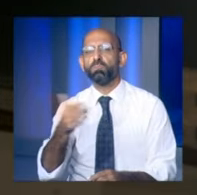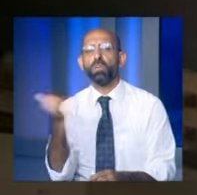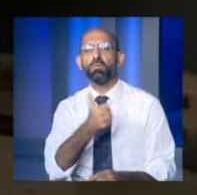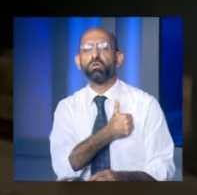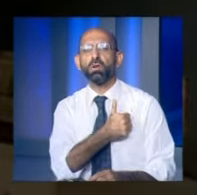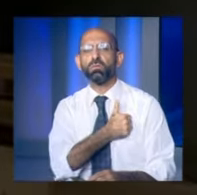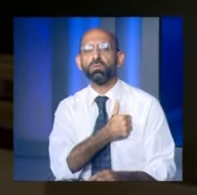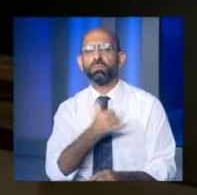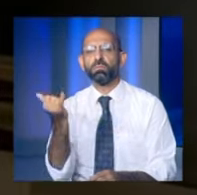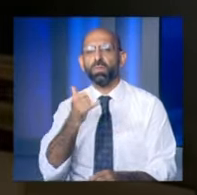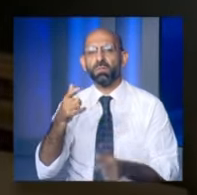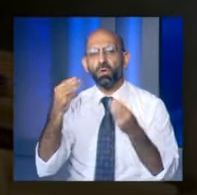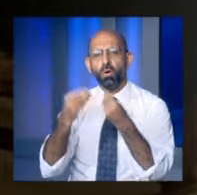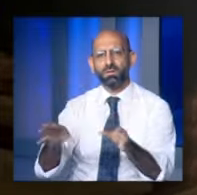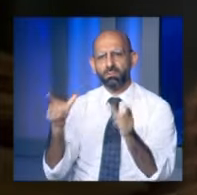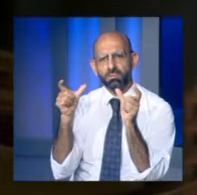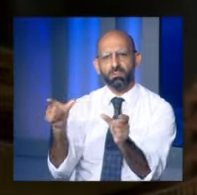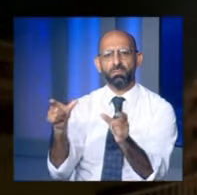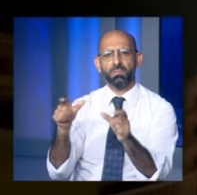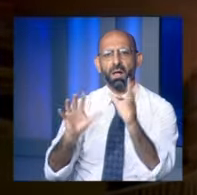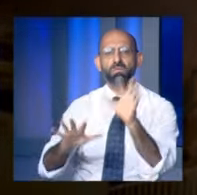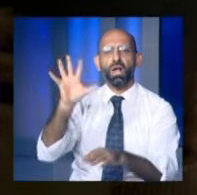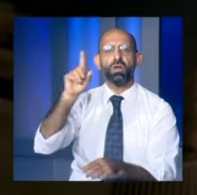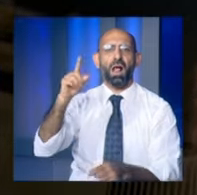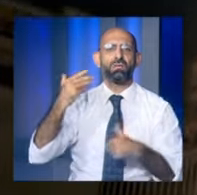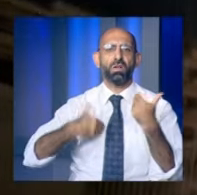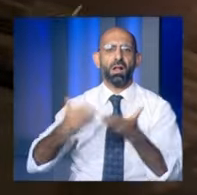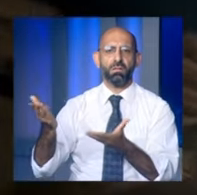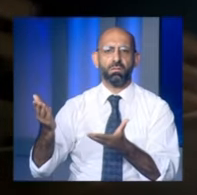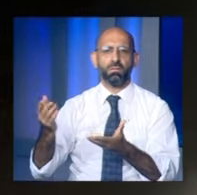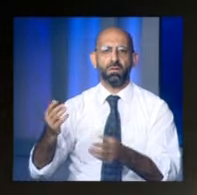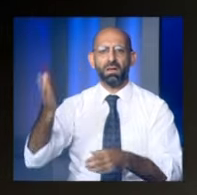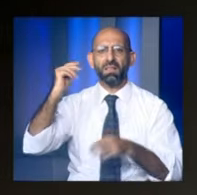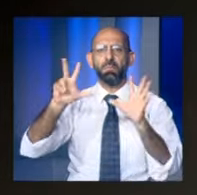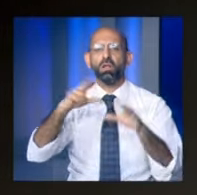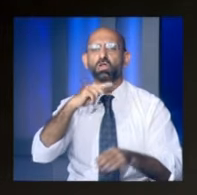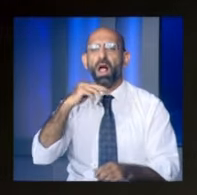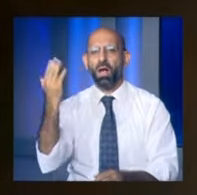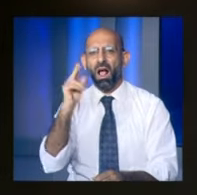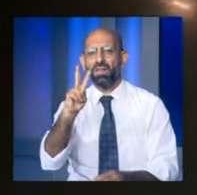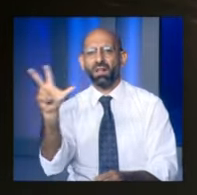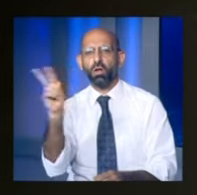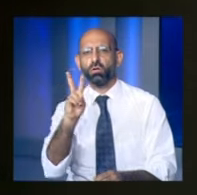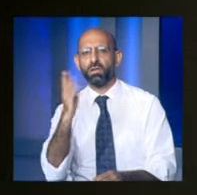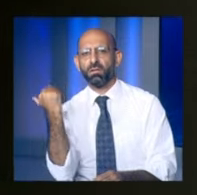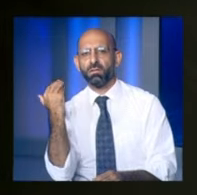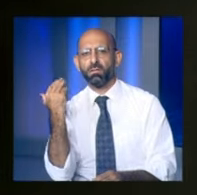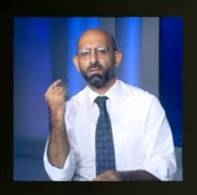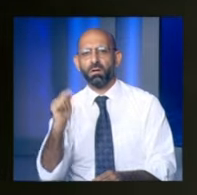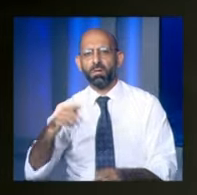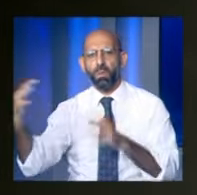عون إن الجيش خسر حتى اليوم، أي بحزيران الماضي، عنصرا و15 جريحا، ولم يحصل منذ